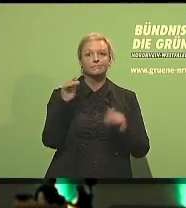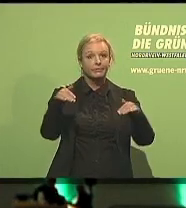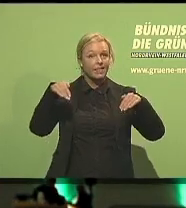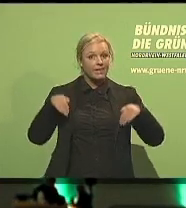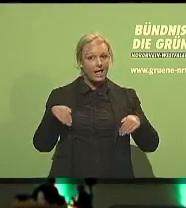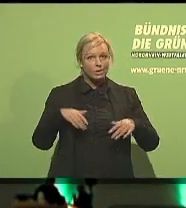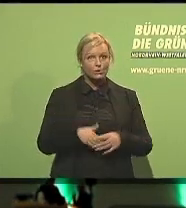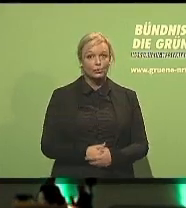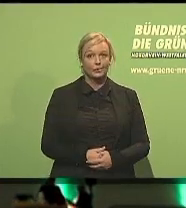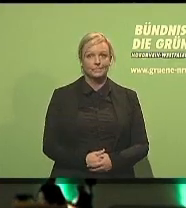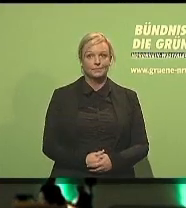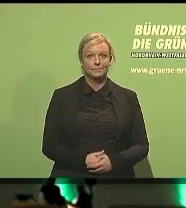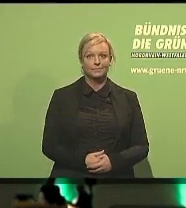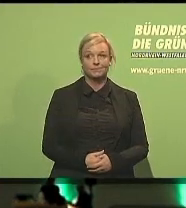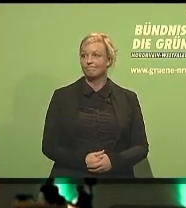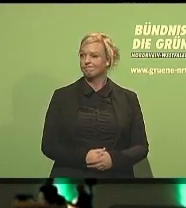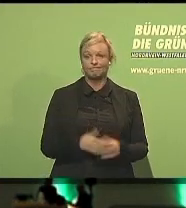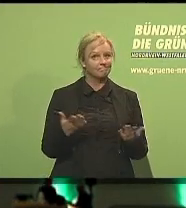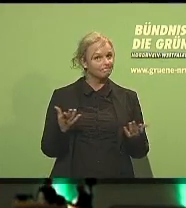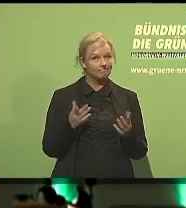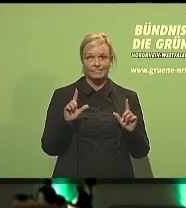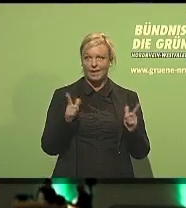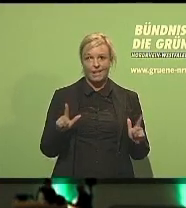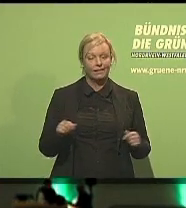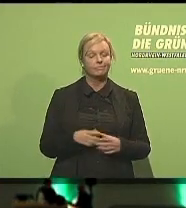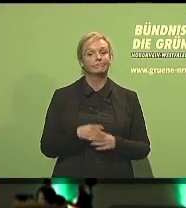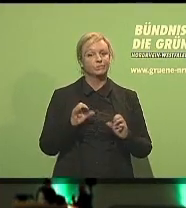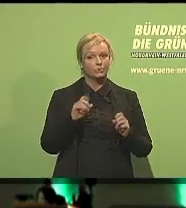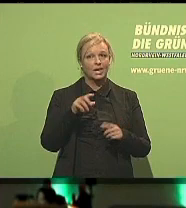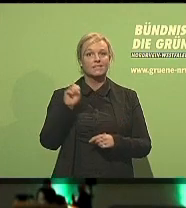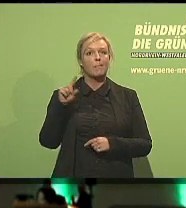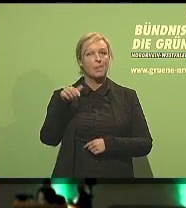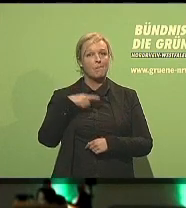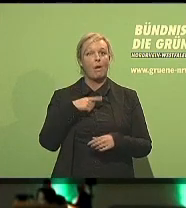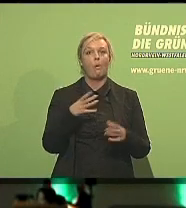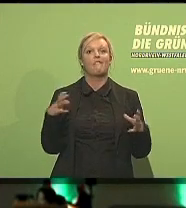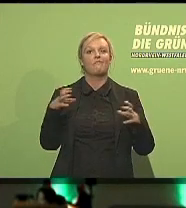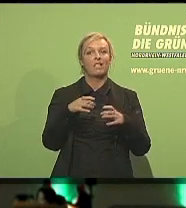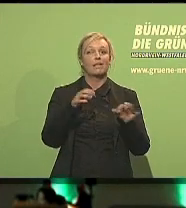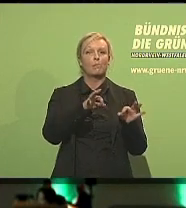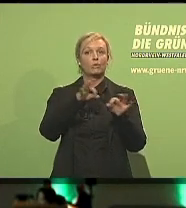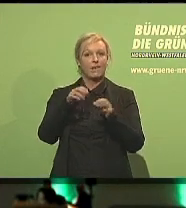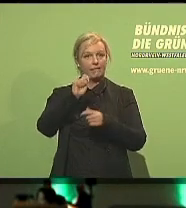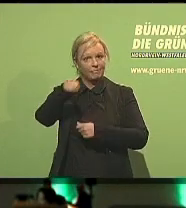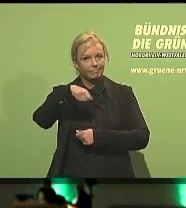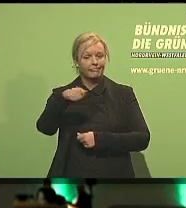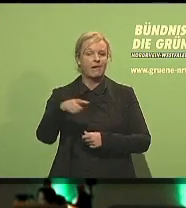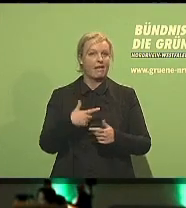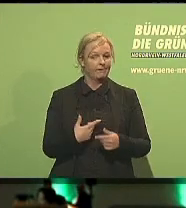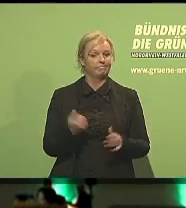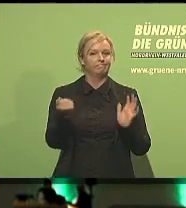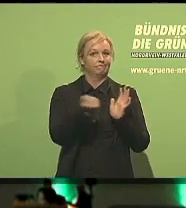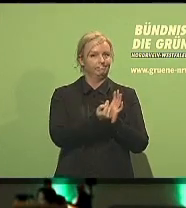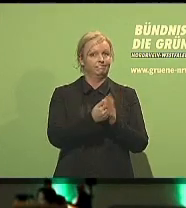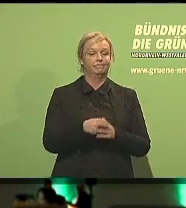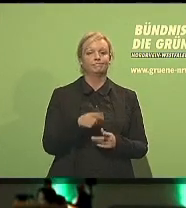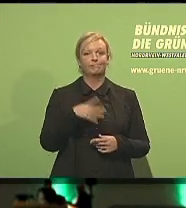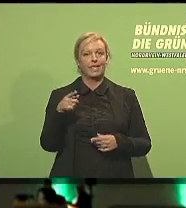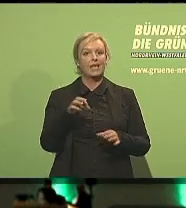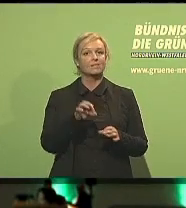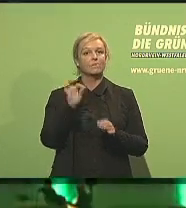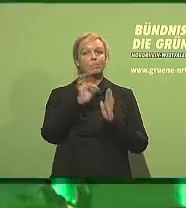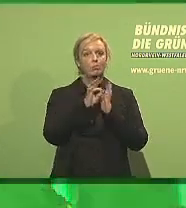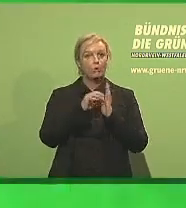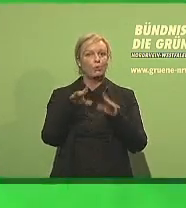Stimmenthaltungen? Das ist beides nicht der Fall. Damit ist Sabine Brauer als Versammlungsleiterin gewählt und übernimmt jetzt die nächsten Punkte.